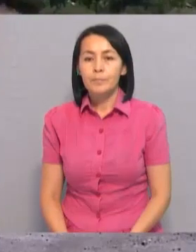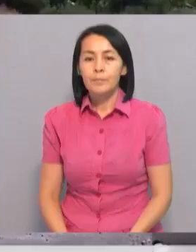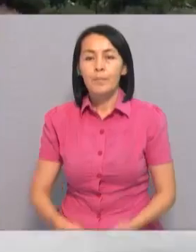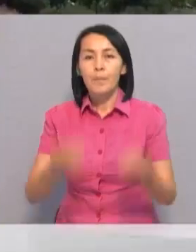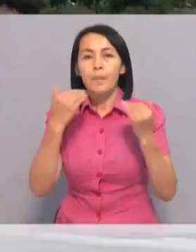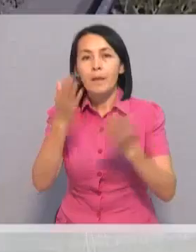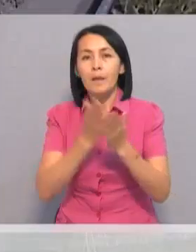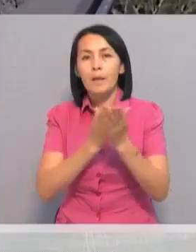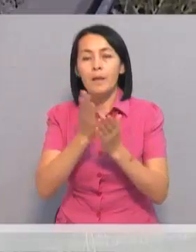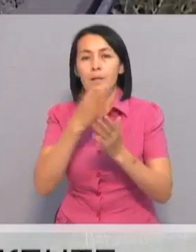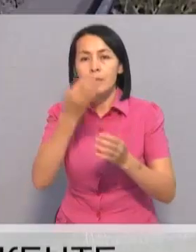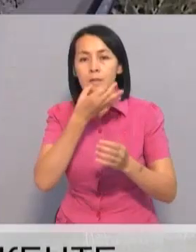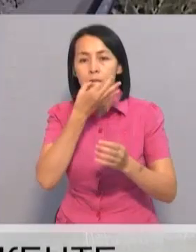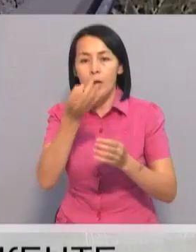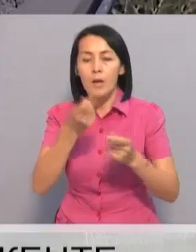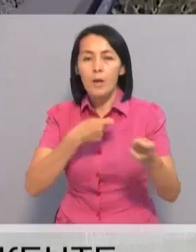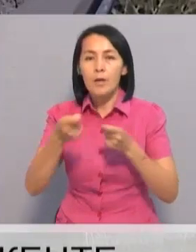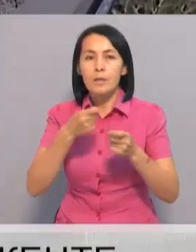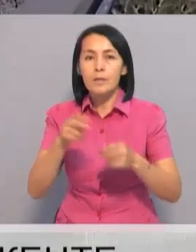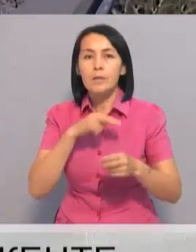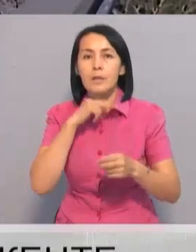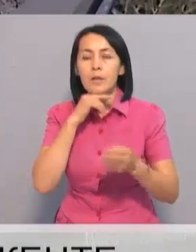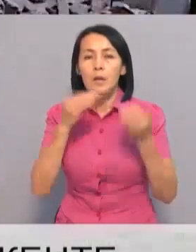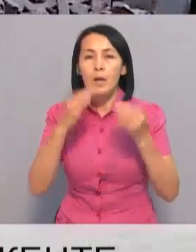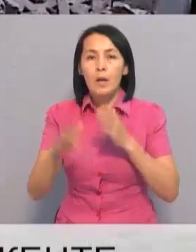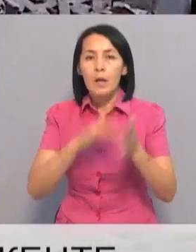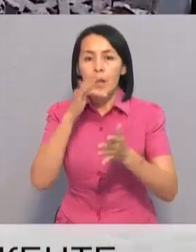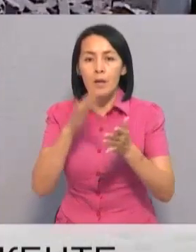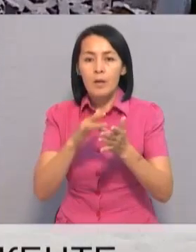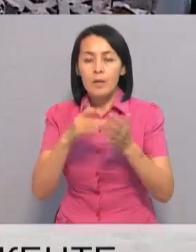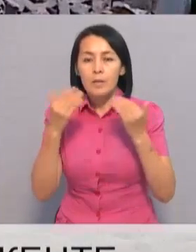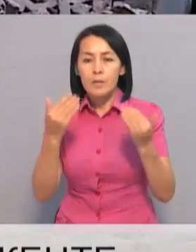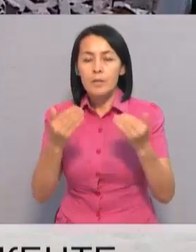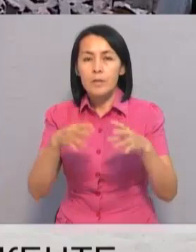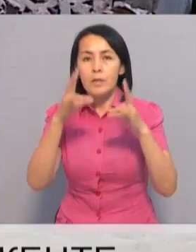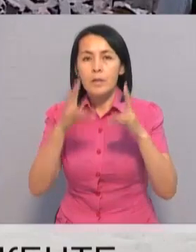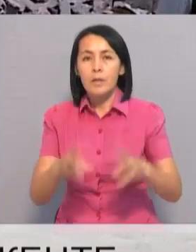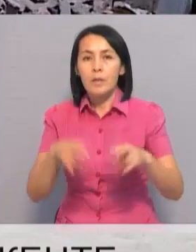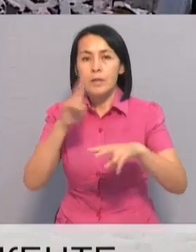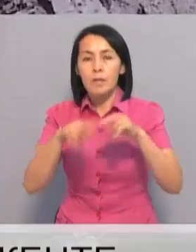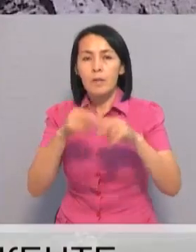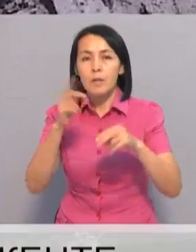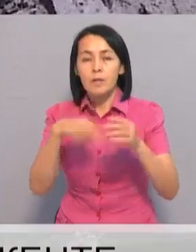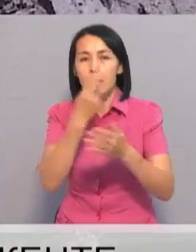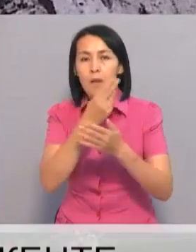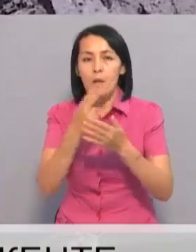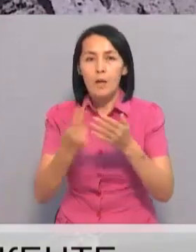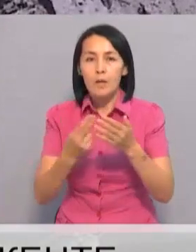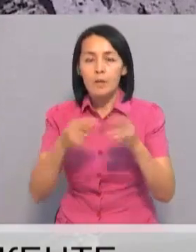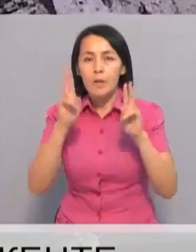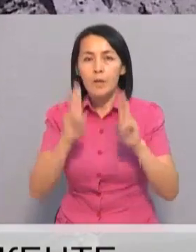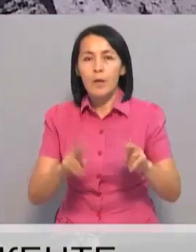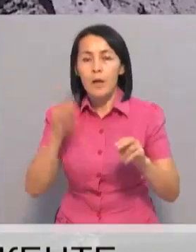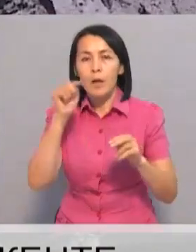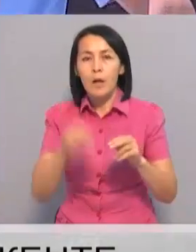Одно из направлений в сфере ответственности управления контроля и качества городской среды – выявление нарушений строительных и архитектурных норм.